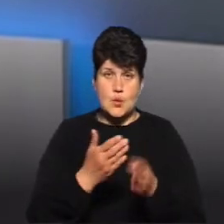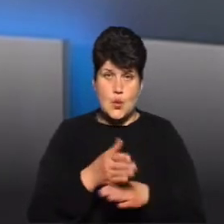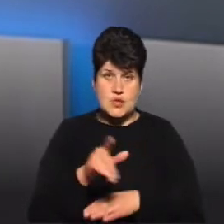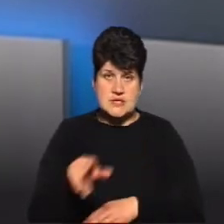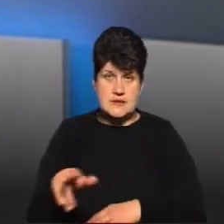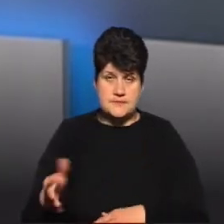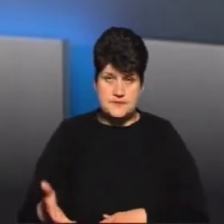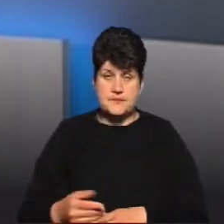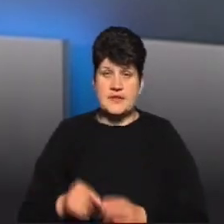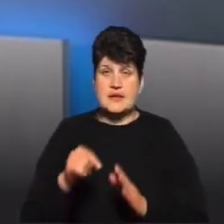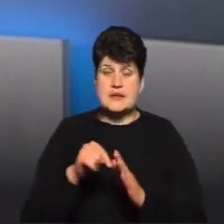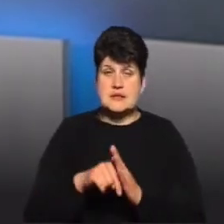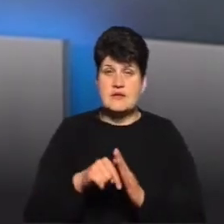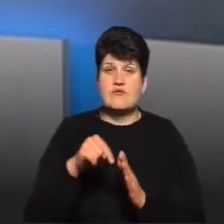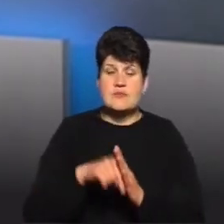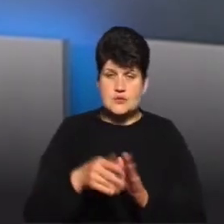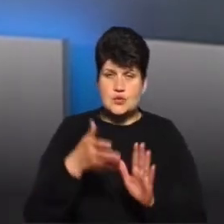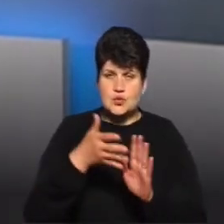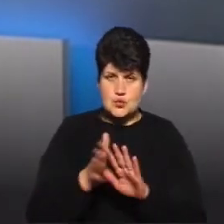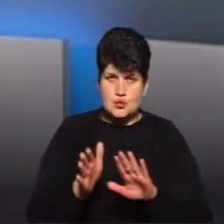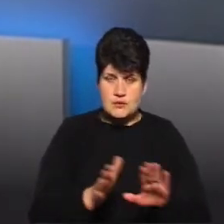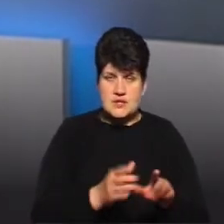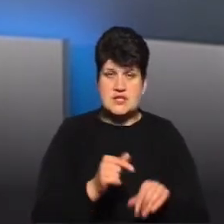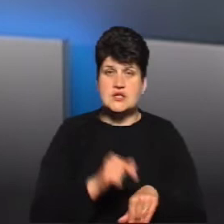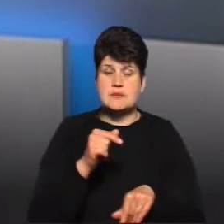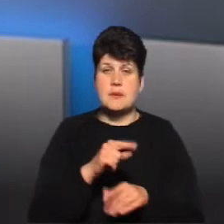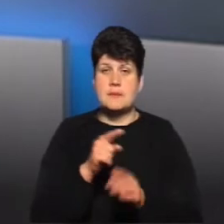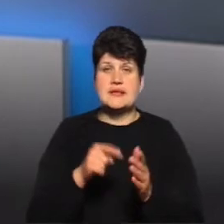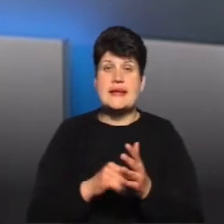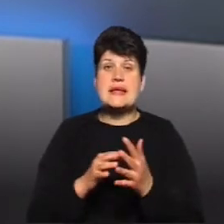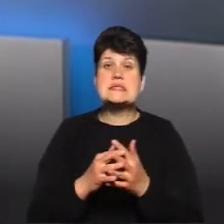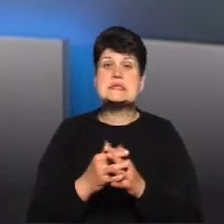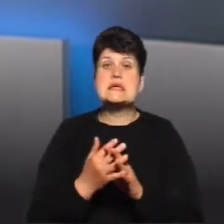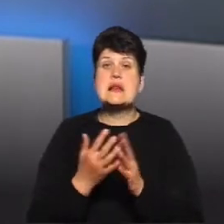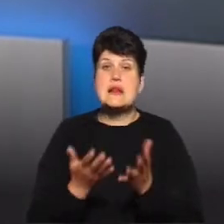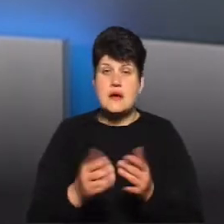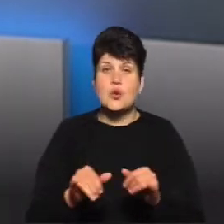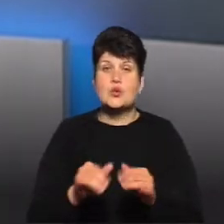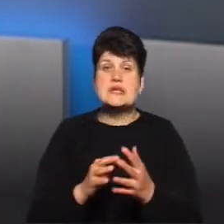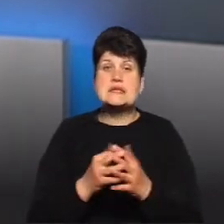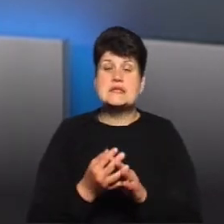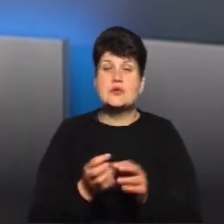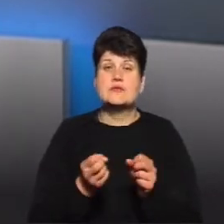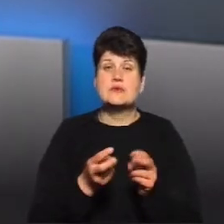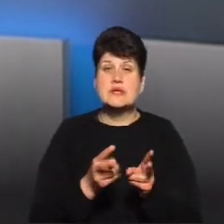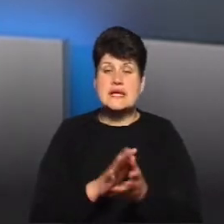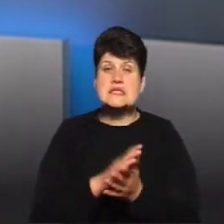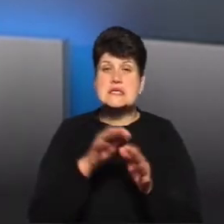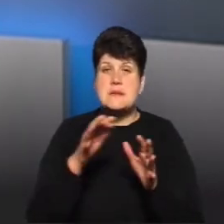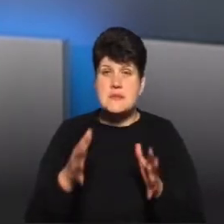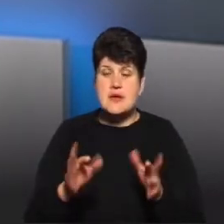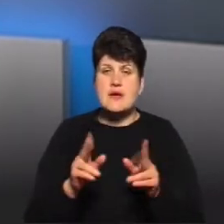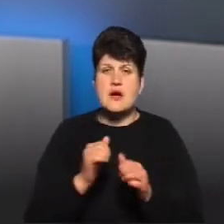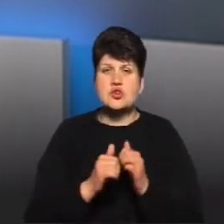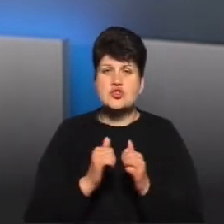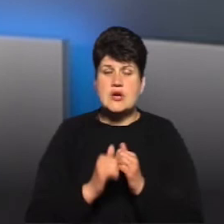більш-менш зрозуміло, ще зачепимо питання з села, куди село діває сміття і як часто Держекоінспекції вдається